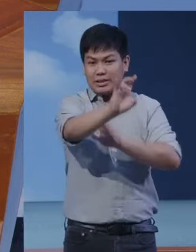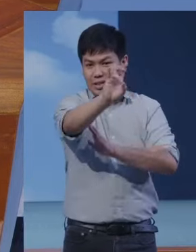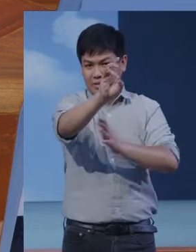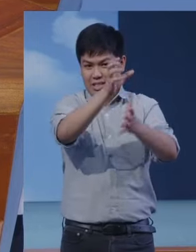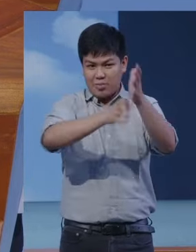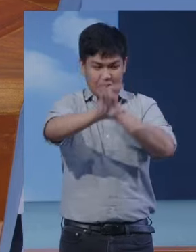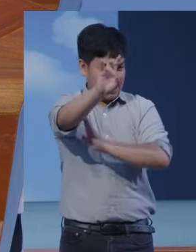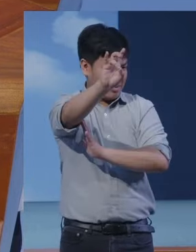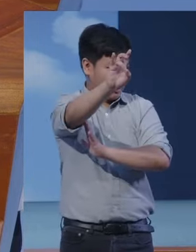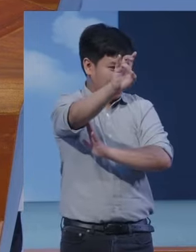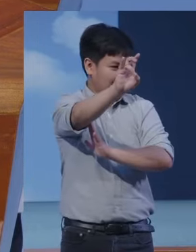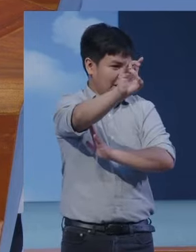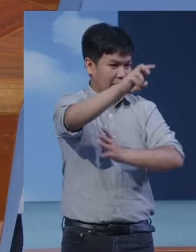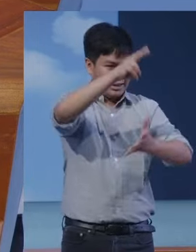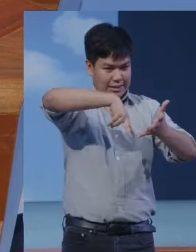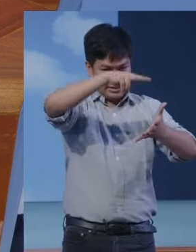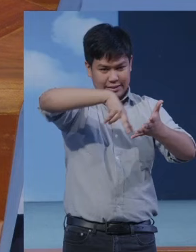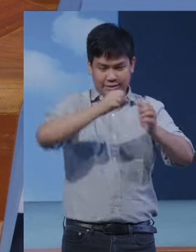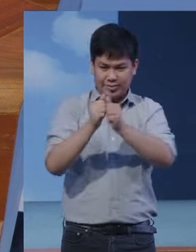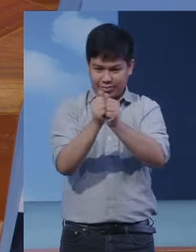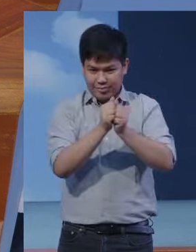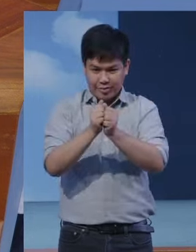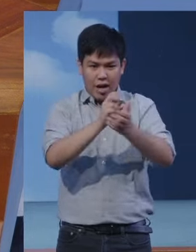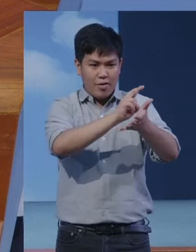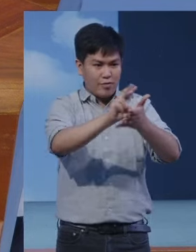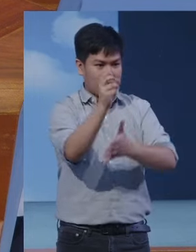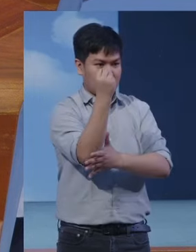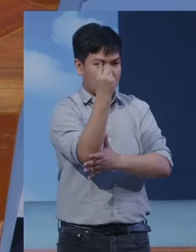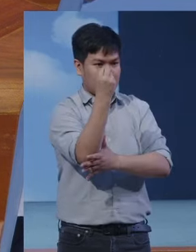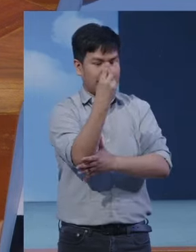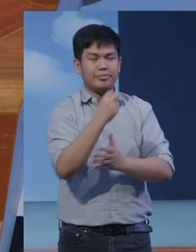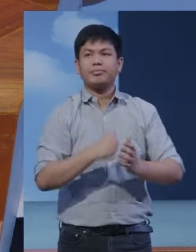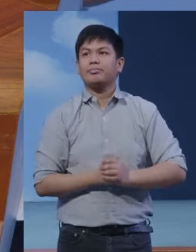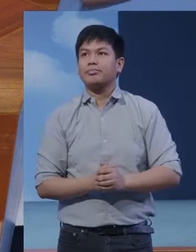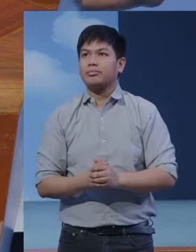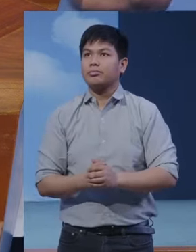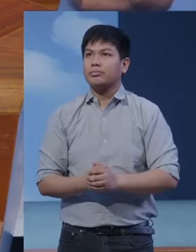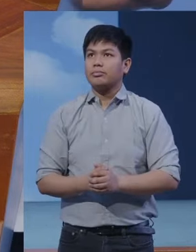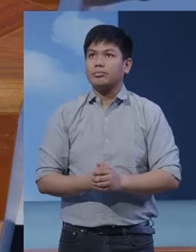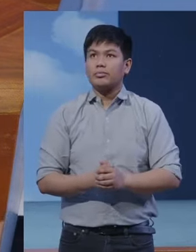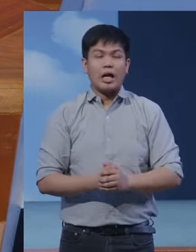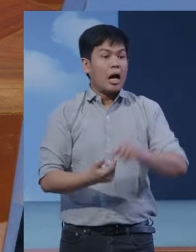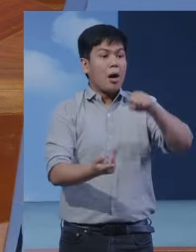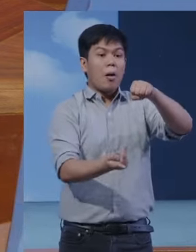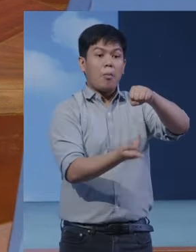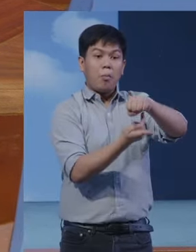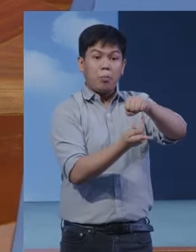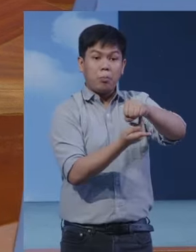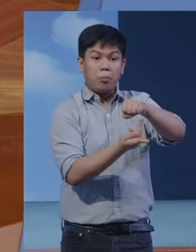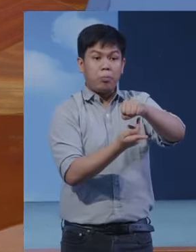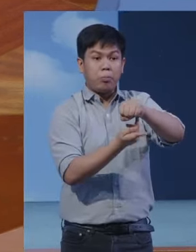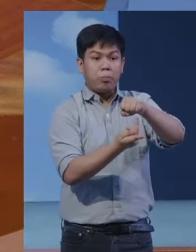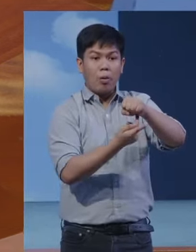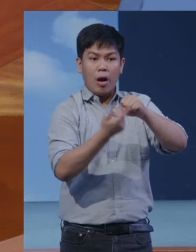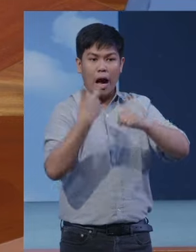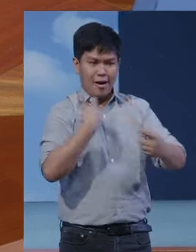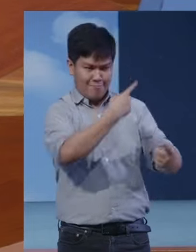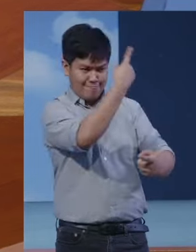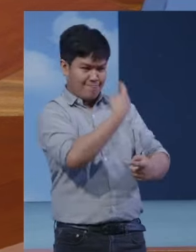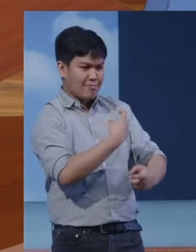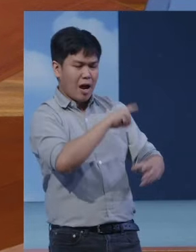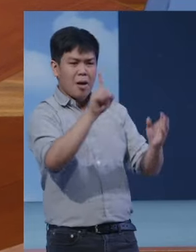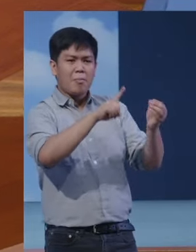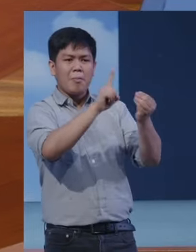7 basahin po natin mula sa verse 12 sinasagot po ni Pablo dito ang mga tanong nila tungkol sa